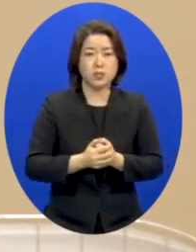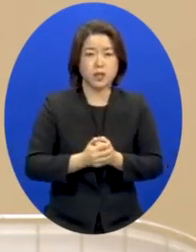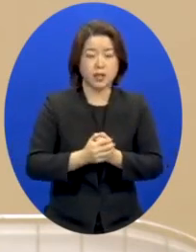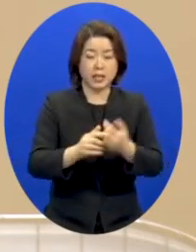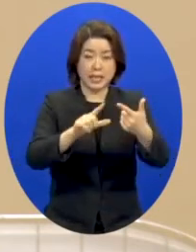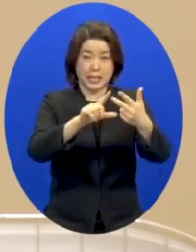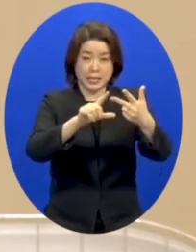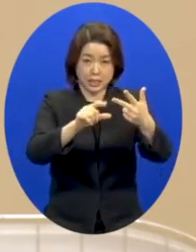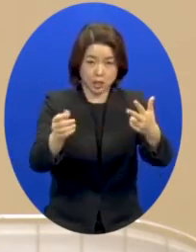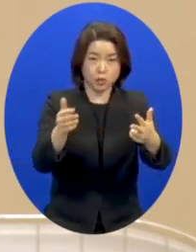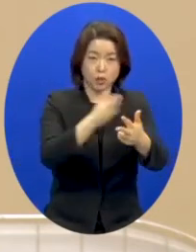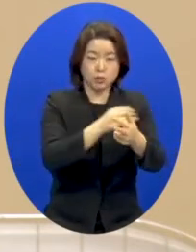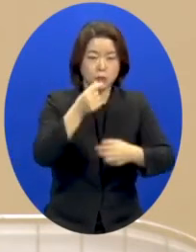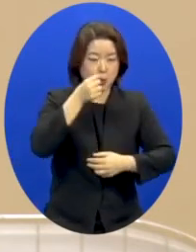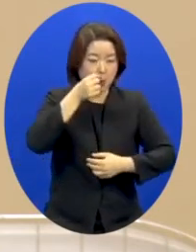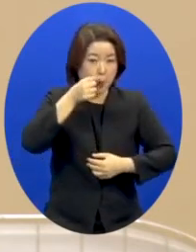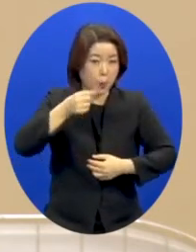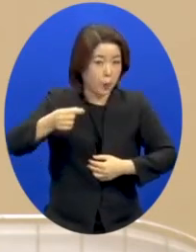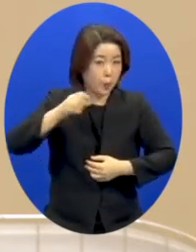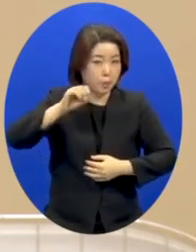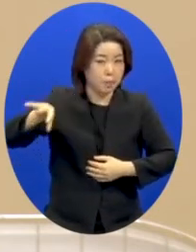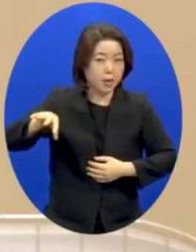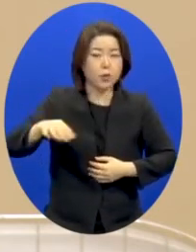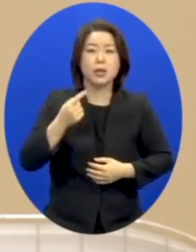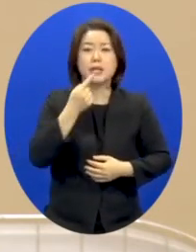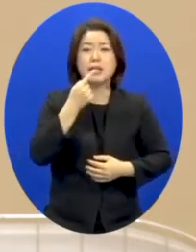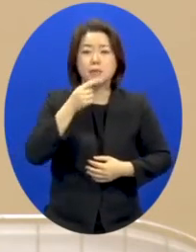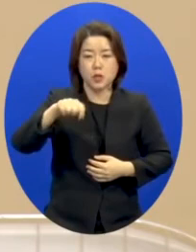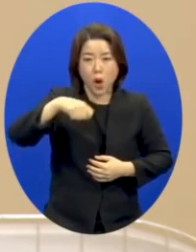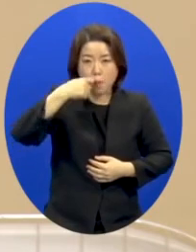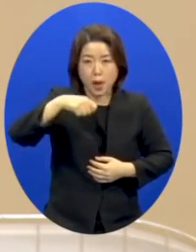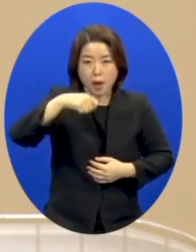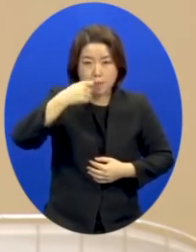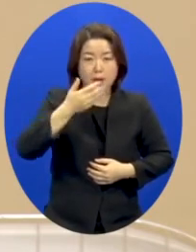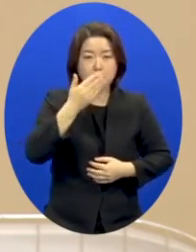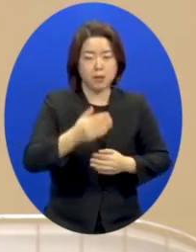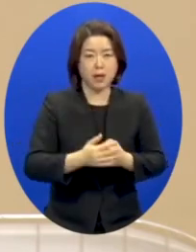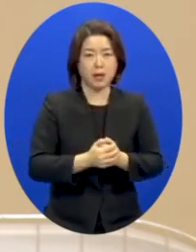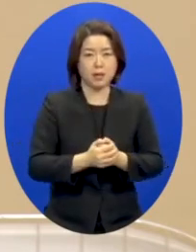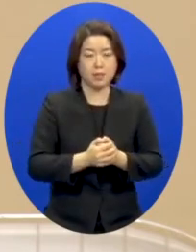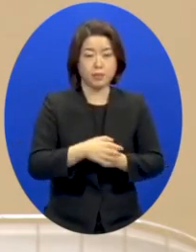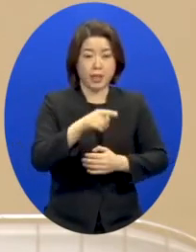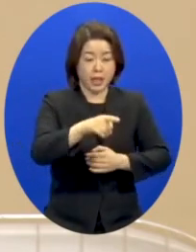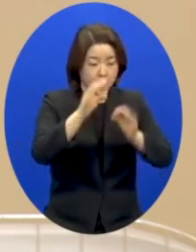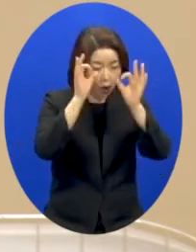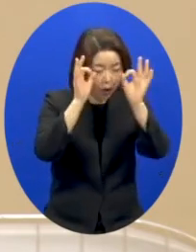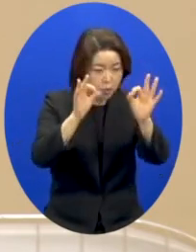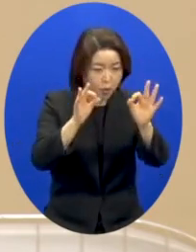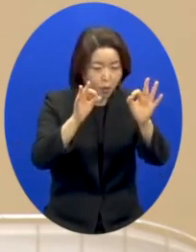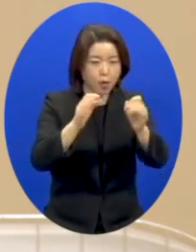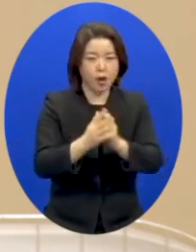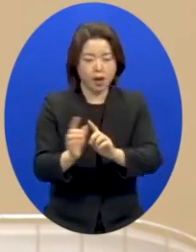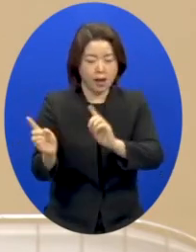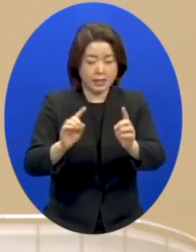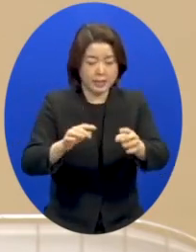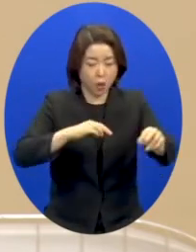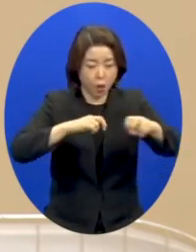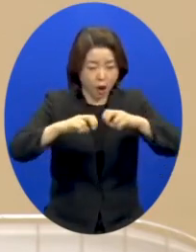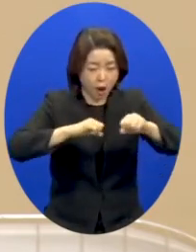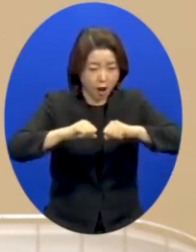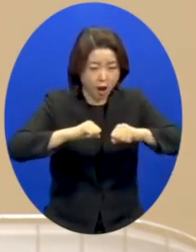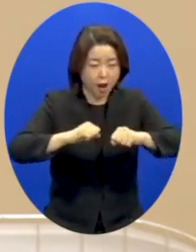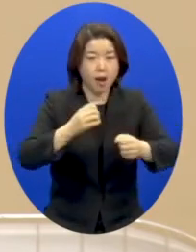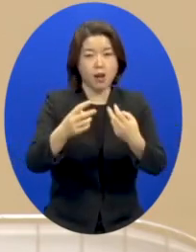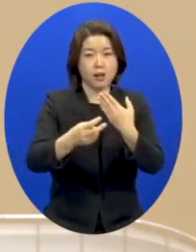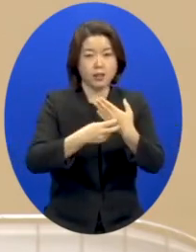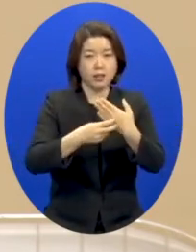빼고 입으로 음식을 먹을 수 있게 되었습니다. 이를 본 물리치료사와 의사 선생님들도 놀라워하고 평생